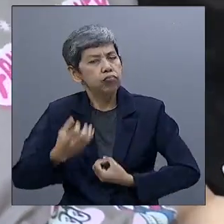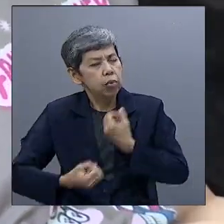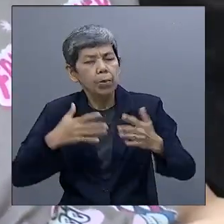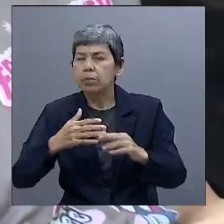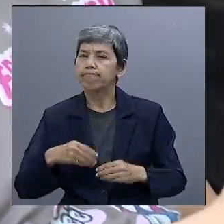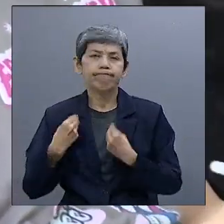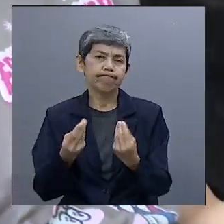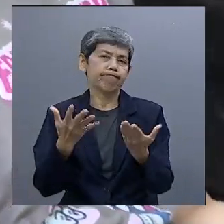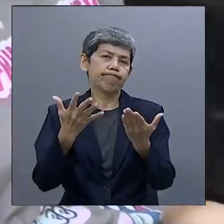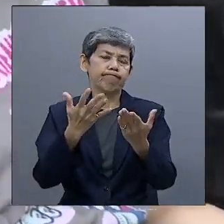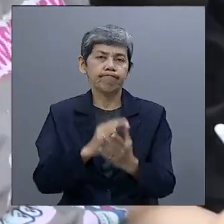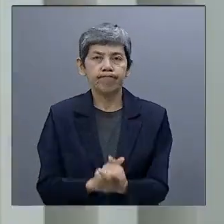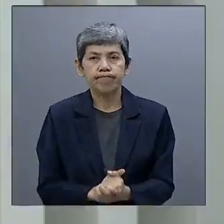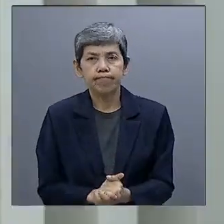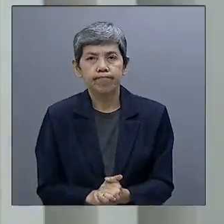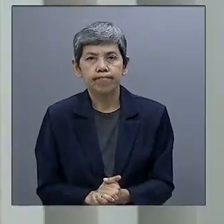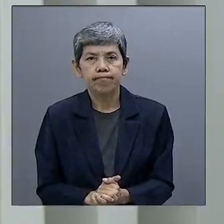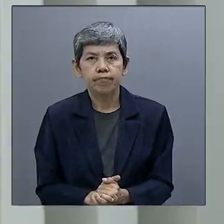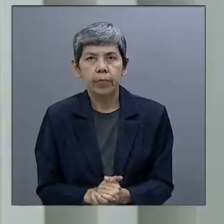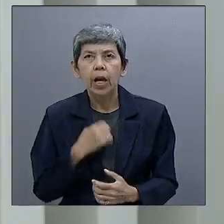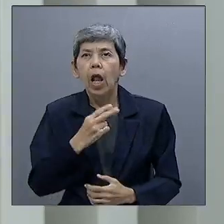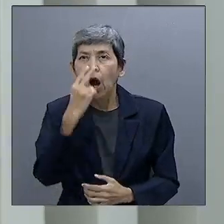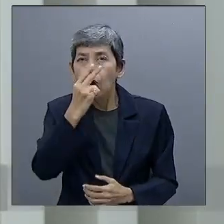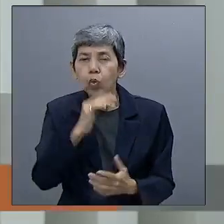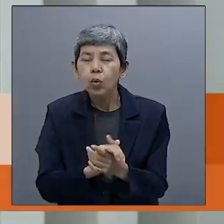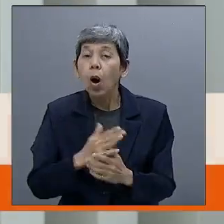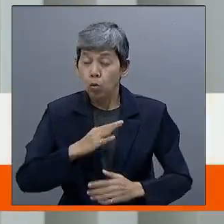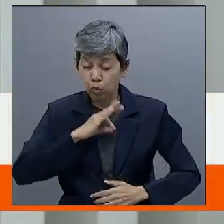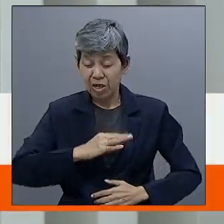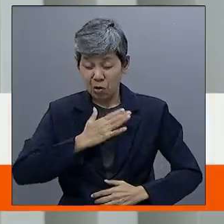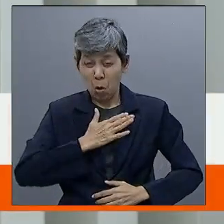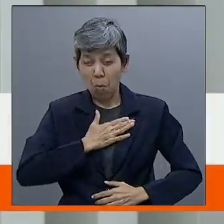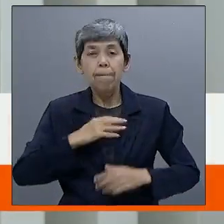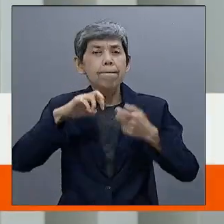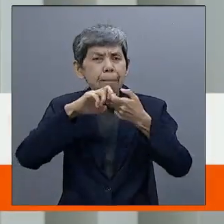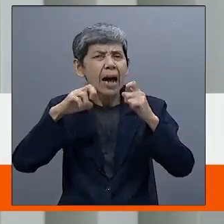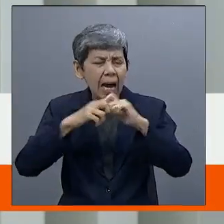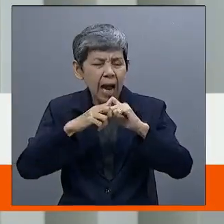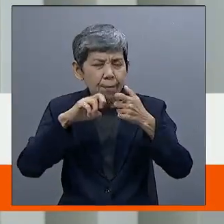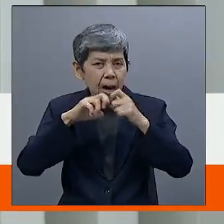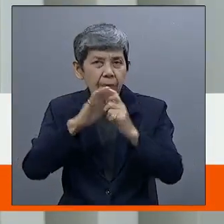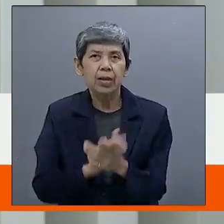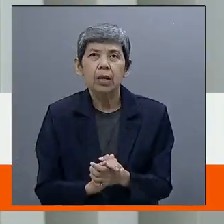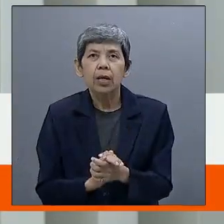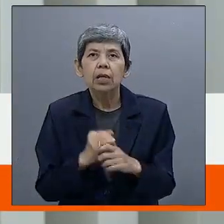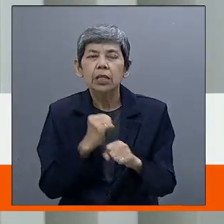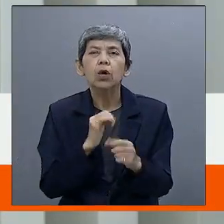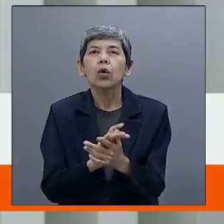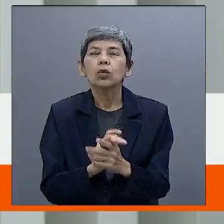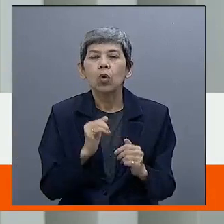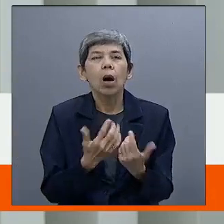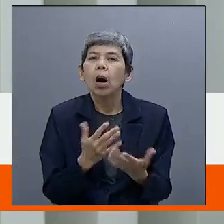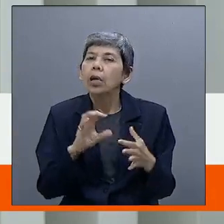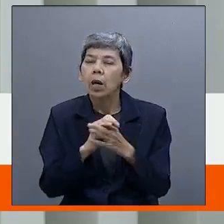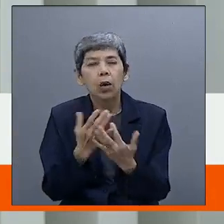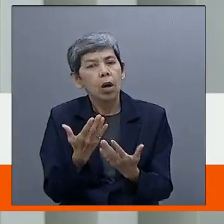ชนค่ะ จากประสบการณ์ทัศนะของผมคือปัญหาที่สำคัญที่สุดก็คือการกระจายทรัพยาก